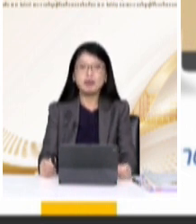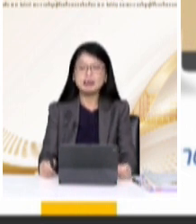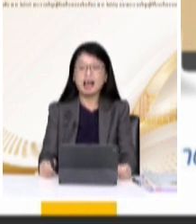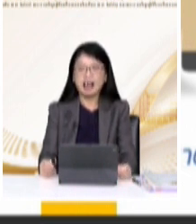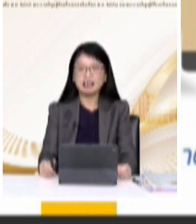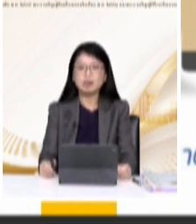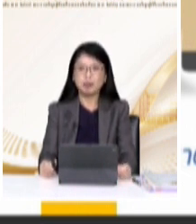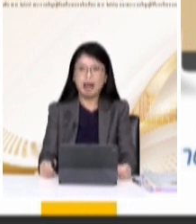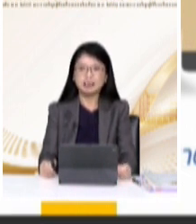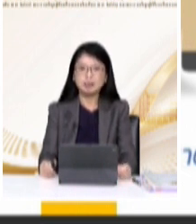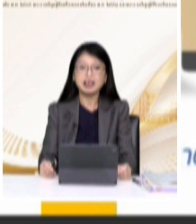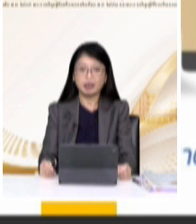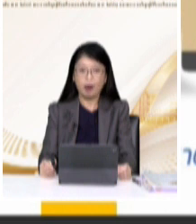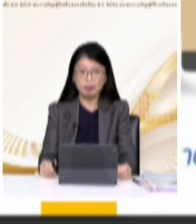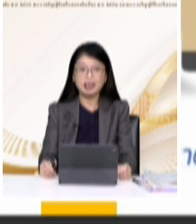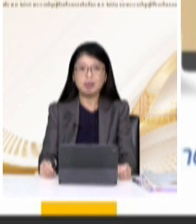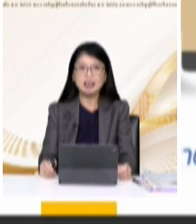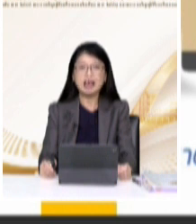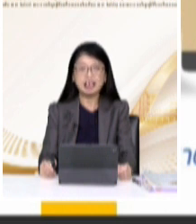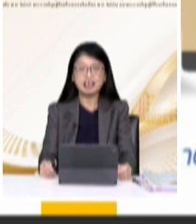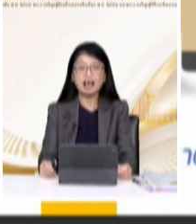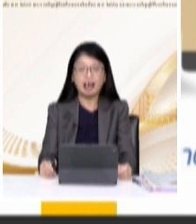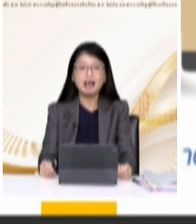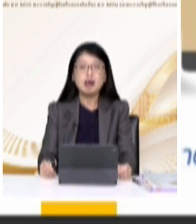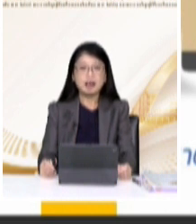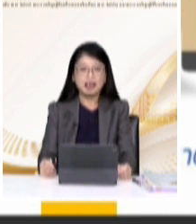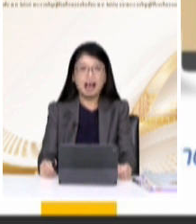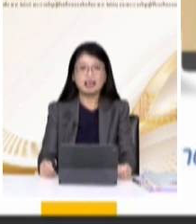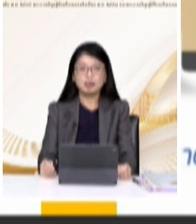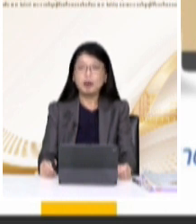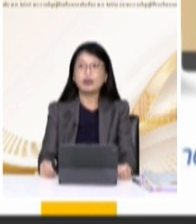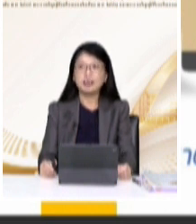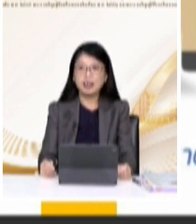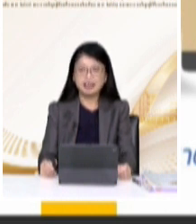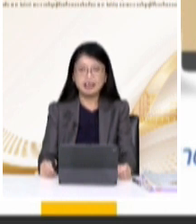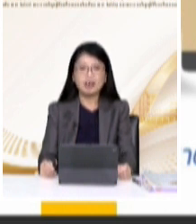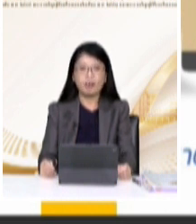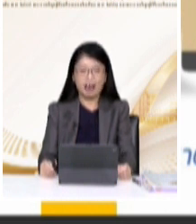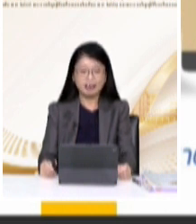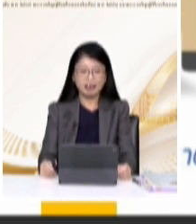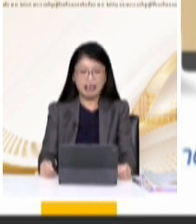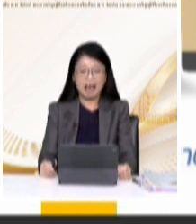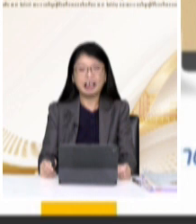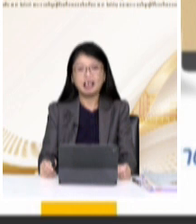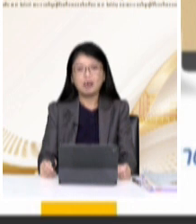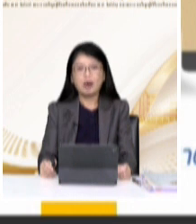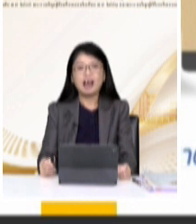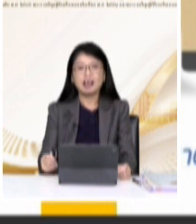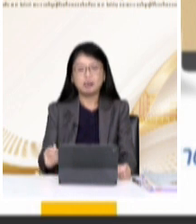ผู้รักษาการตามกฎหมายซึ่งบัญญัติความผิดทางพินัยนั้นนะคะประกาศกำหนดเจ้าหน้าที่ของรัฐใน